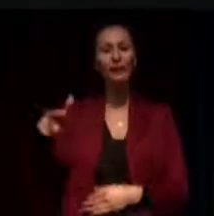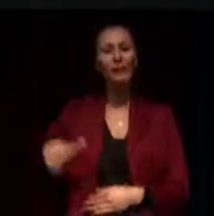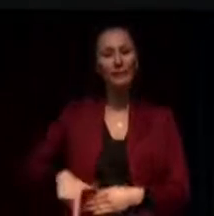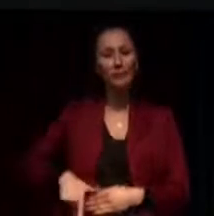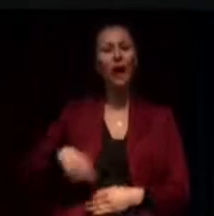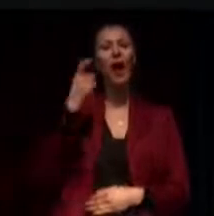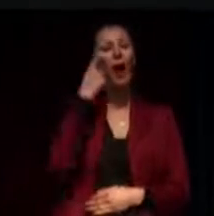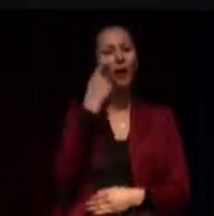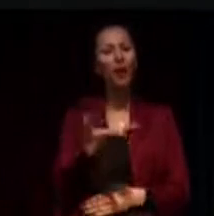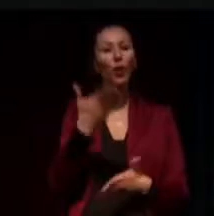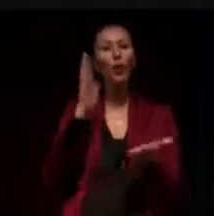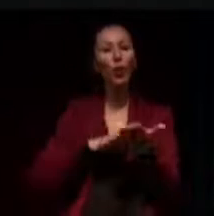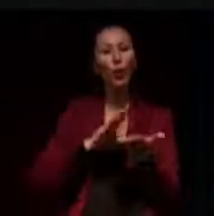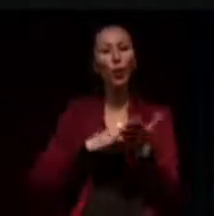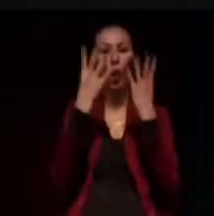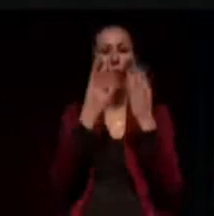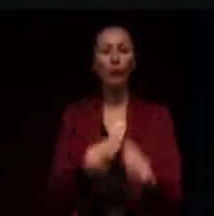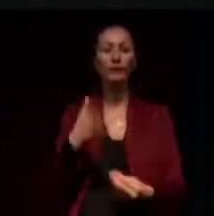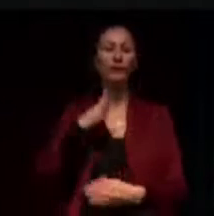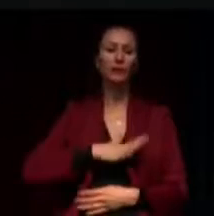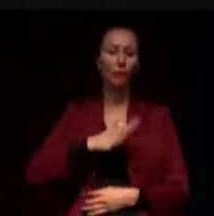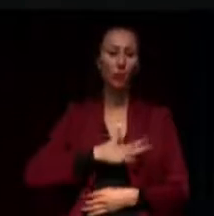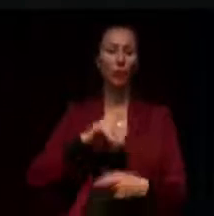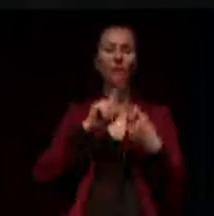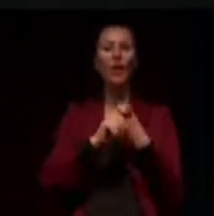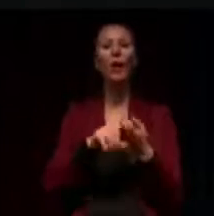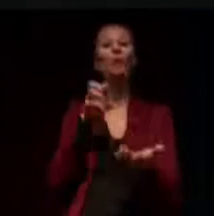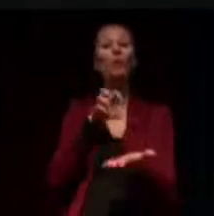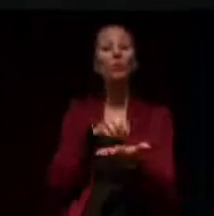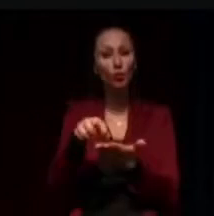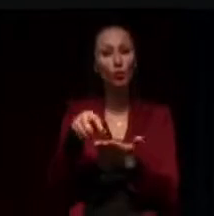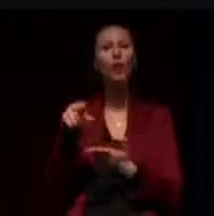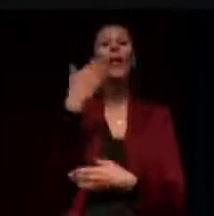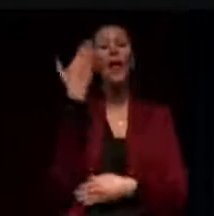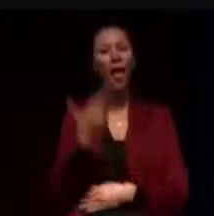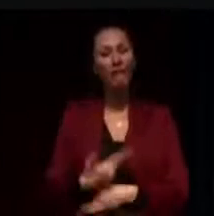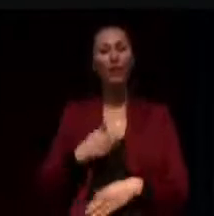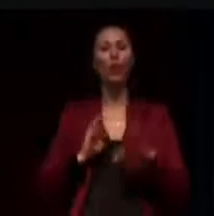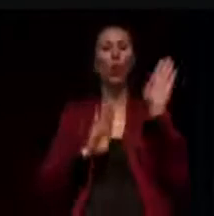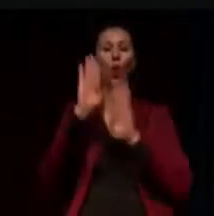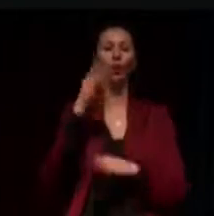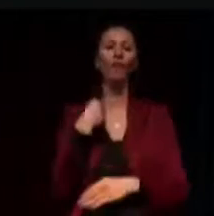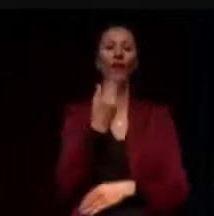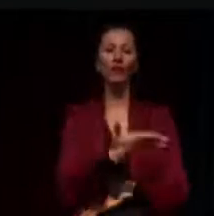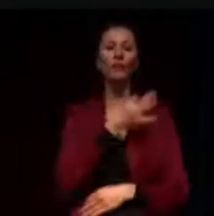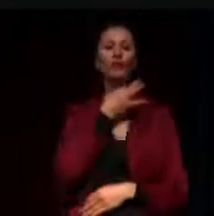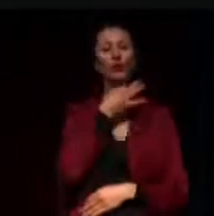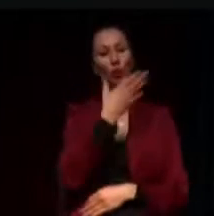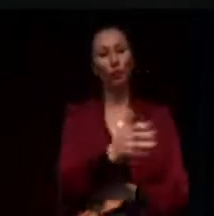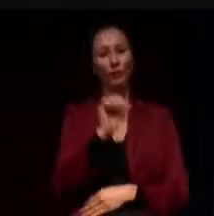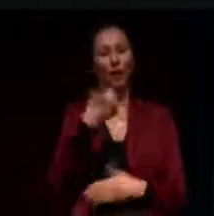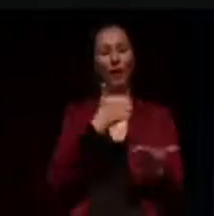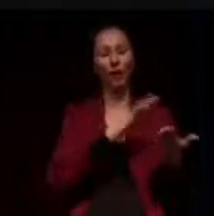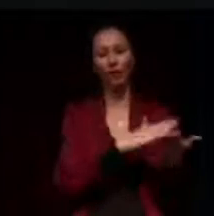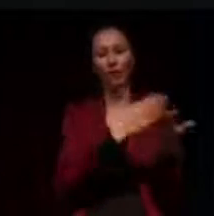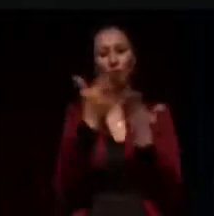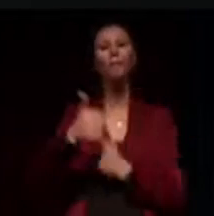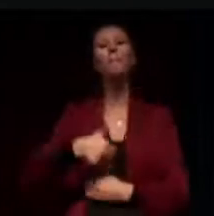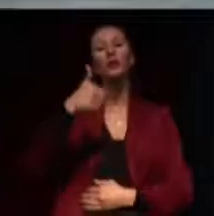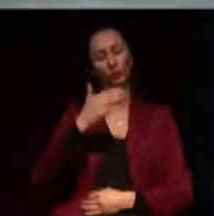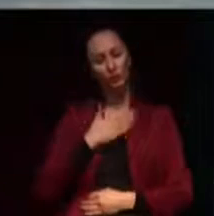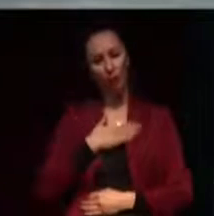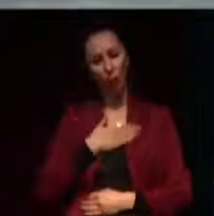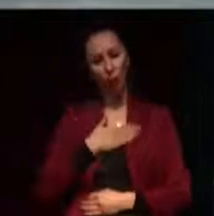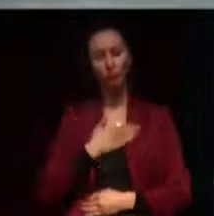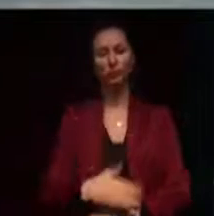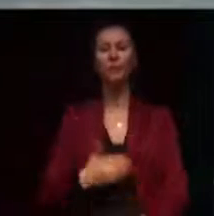İzmir'e hayırlı uğurlu olmasını istiyorum ve bütçeye evet oyu vereceğimizi buradan ilan ediyorum. Teşekkür ederim değerli arkadaşlar. Başkanım